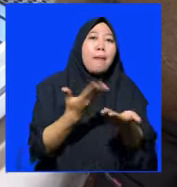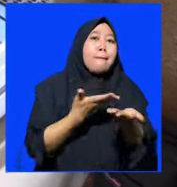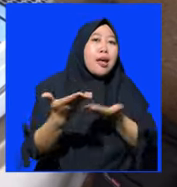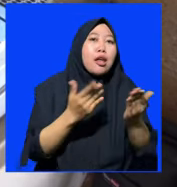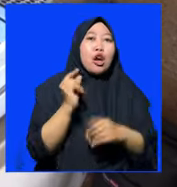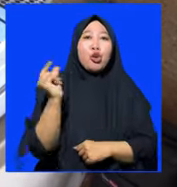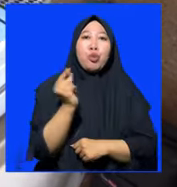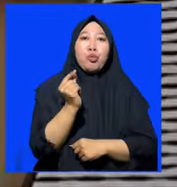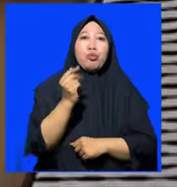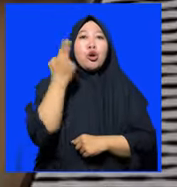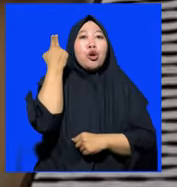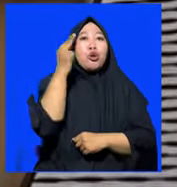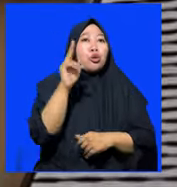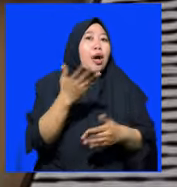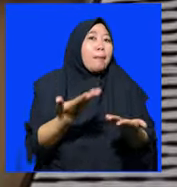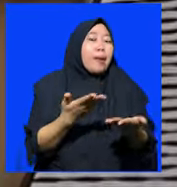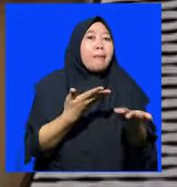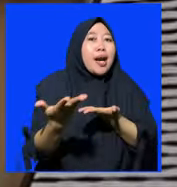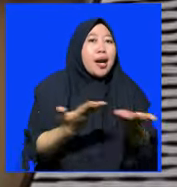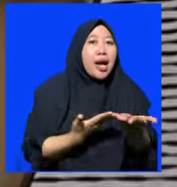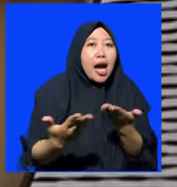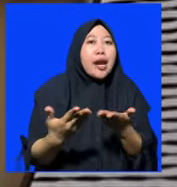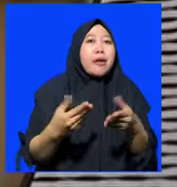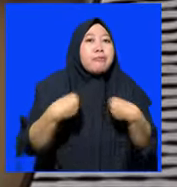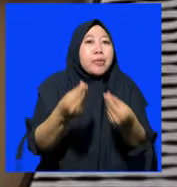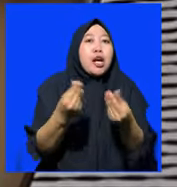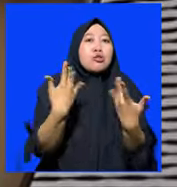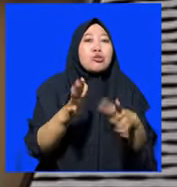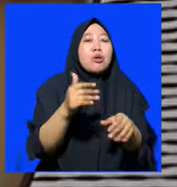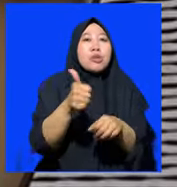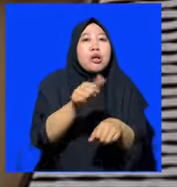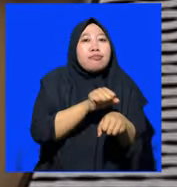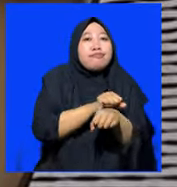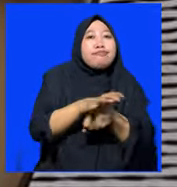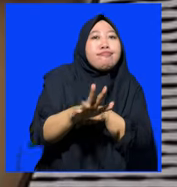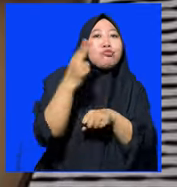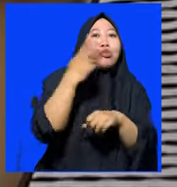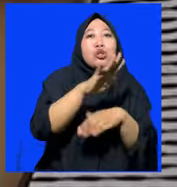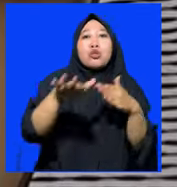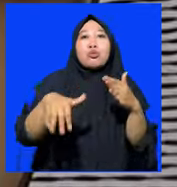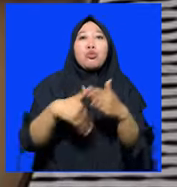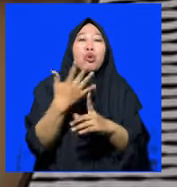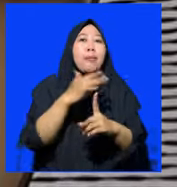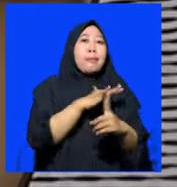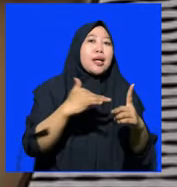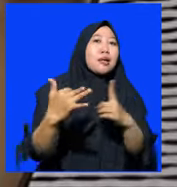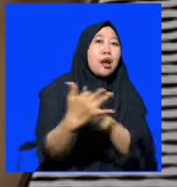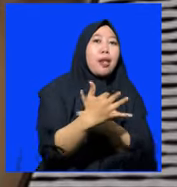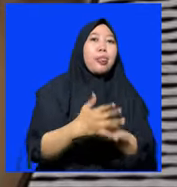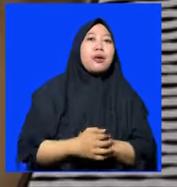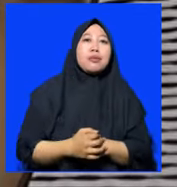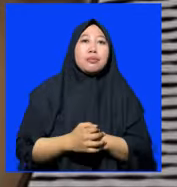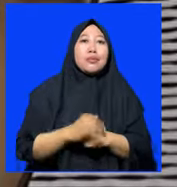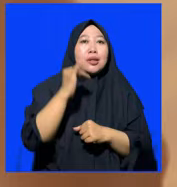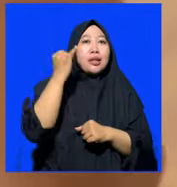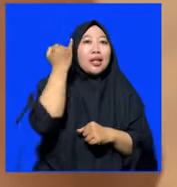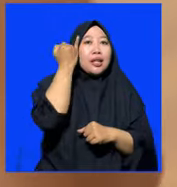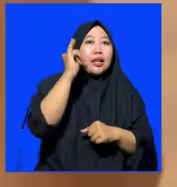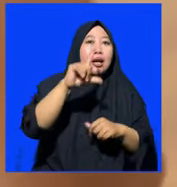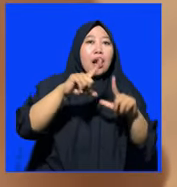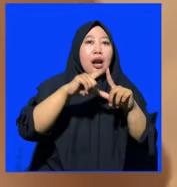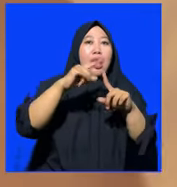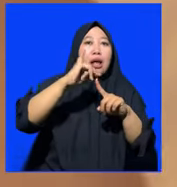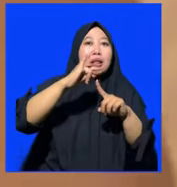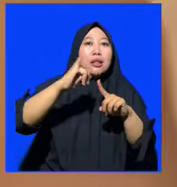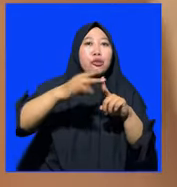publik, agar layanan yang kami berikan lebih berdampak untuk seluruh pengguna layanan dari segala kalangan. Inovasi Latifa